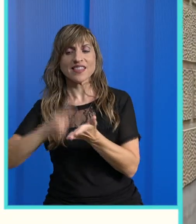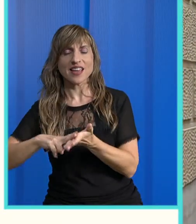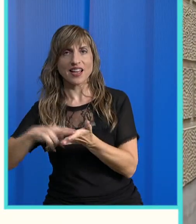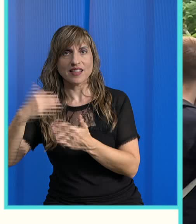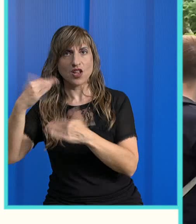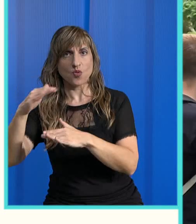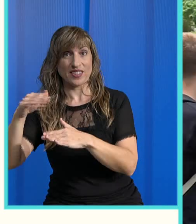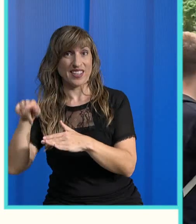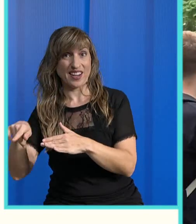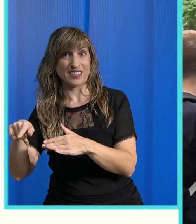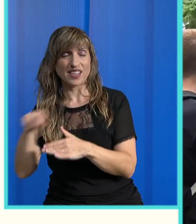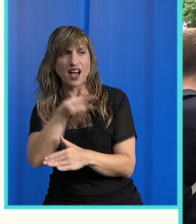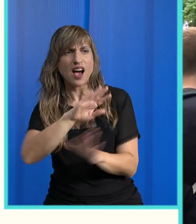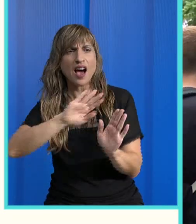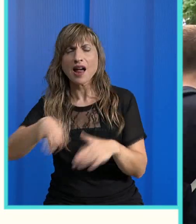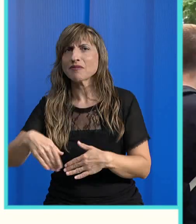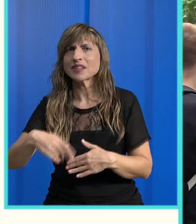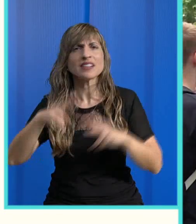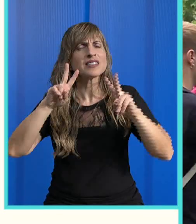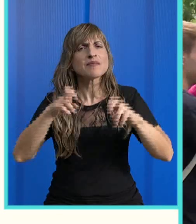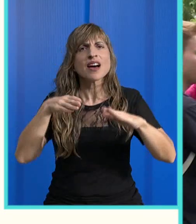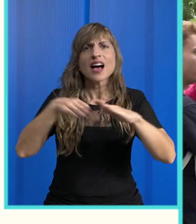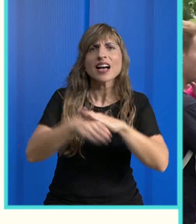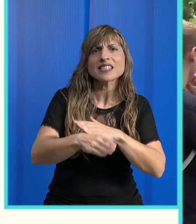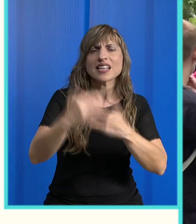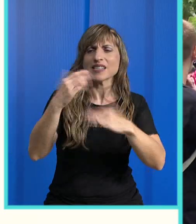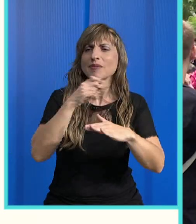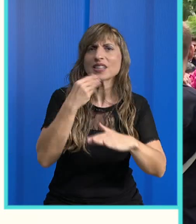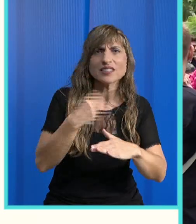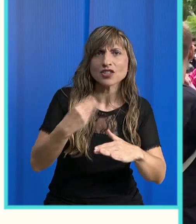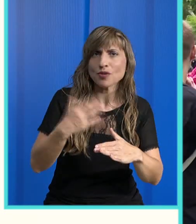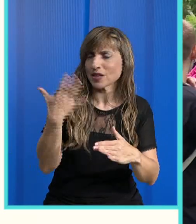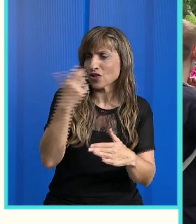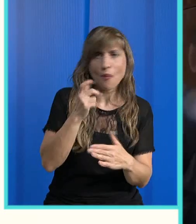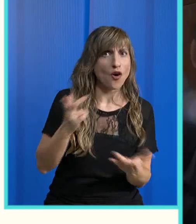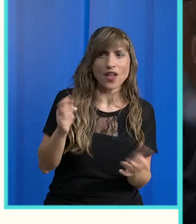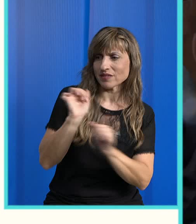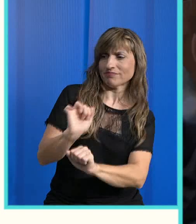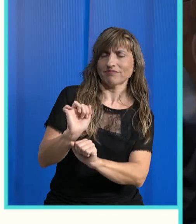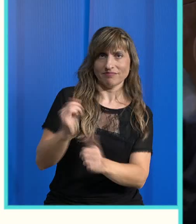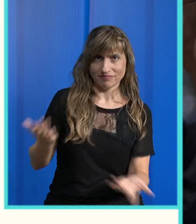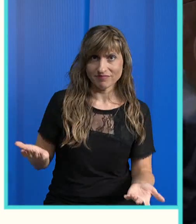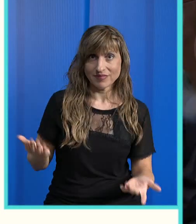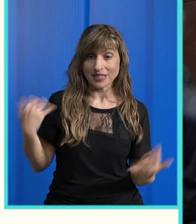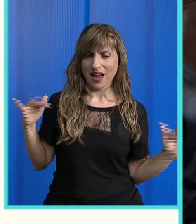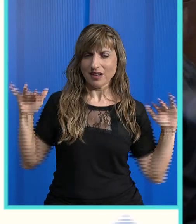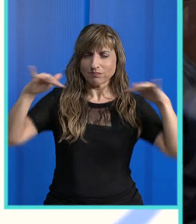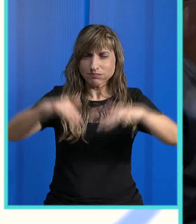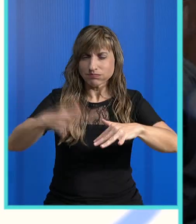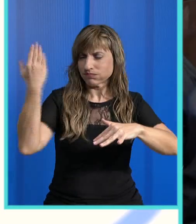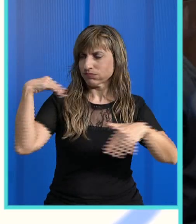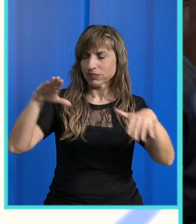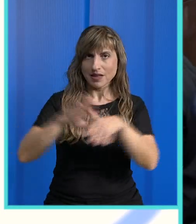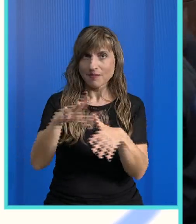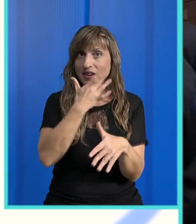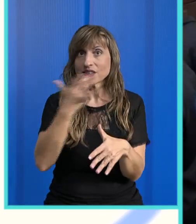vendre's al país i obstaculitzar l'accés a l'habitatge als joves. Així ho ha denunciat el sindicat durant una concentració la tarda d'aquest dimarts